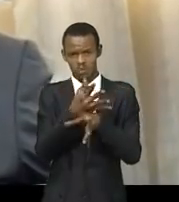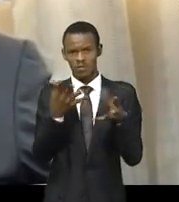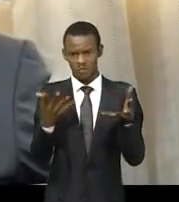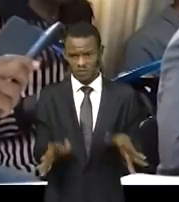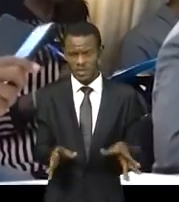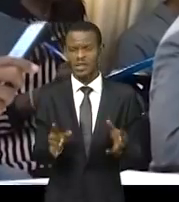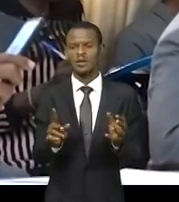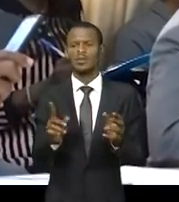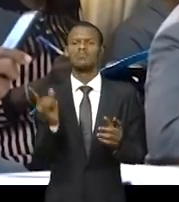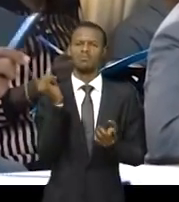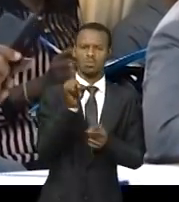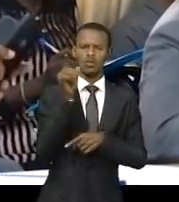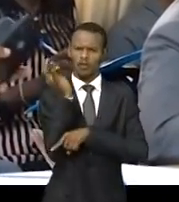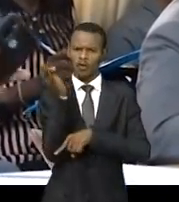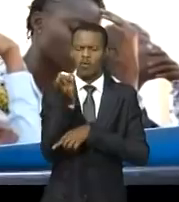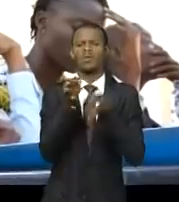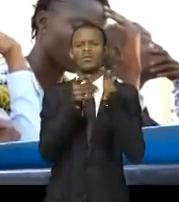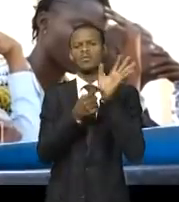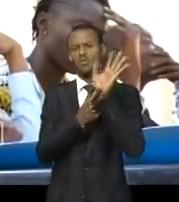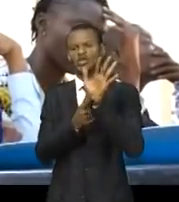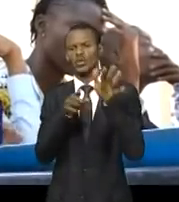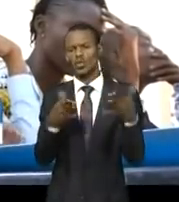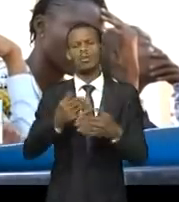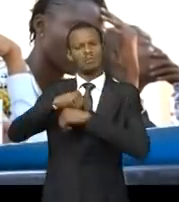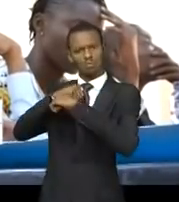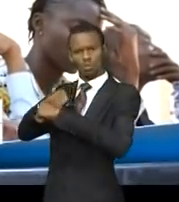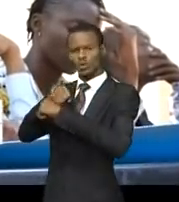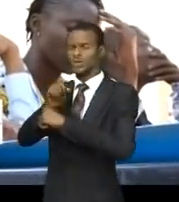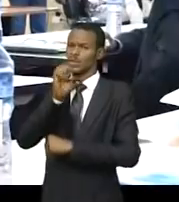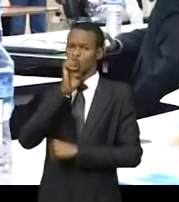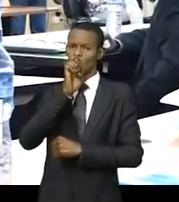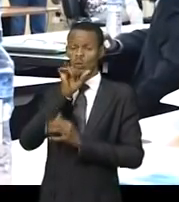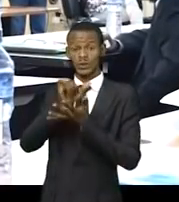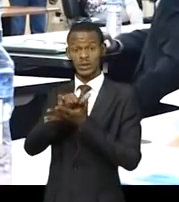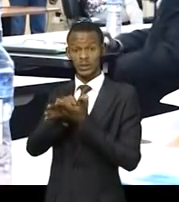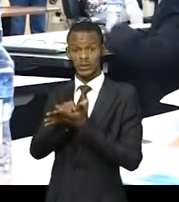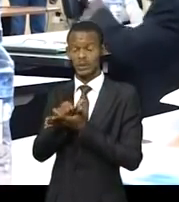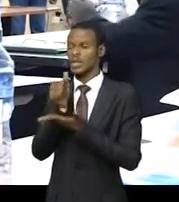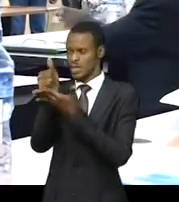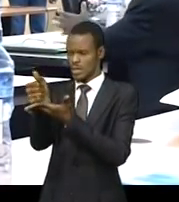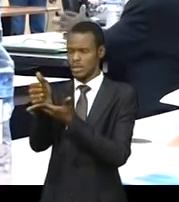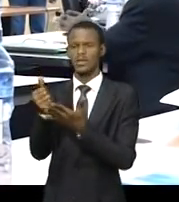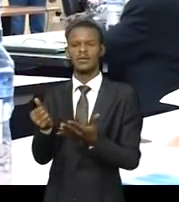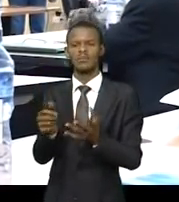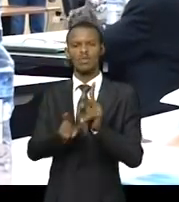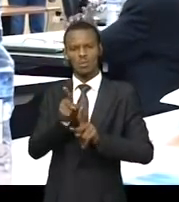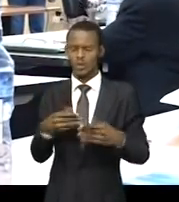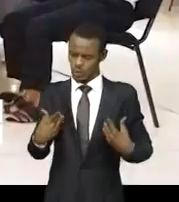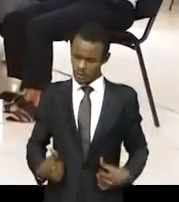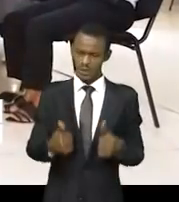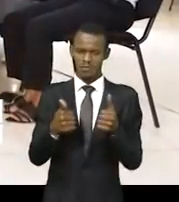et protéger l'eau, qui est une ressource tarissable, fragile, aussi ressource économique. Pour ce faire, il